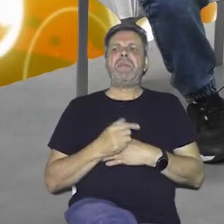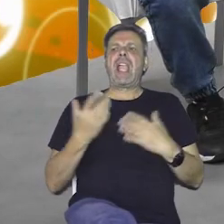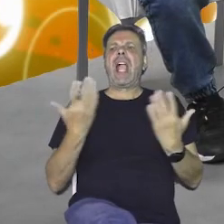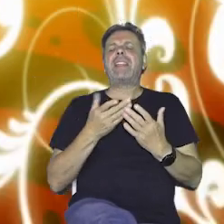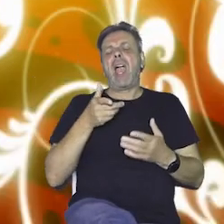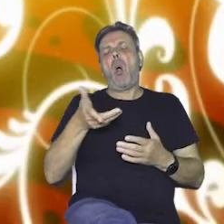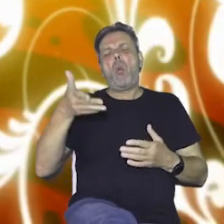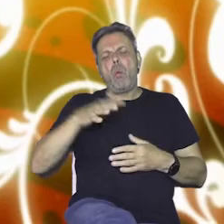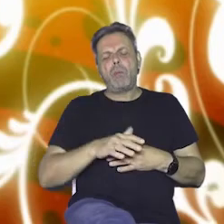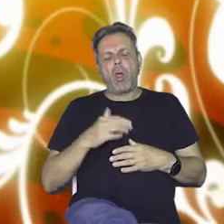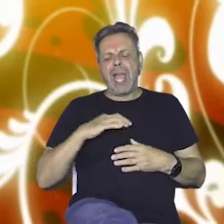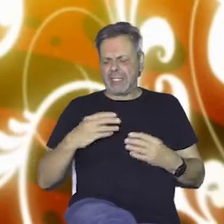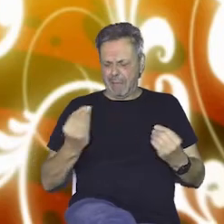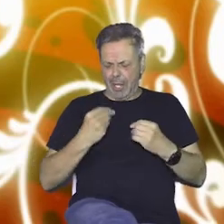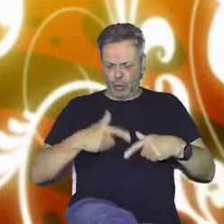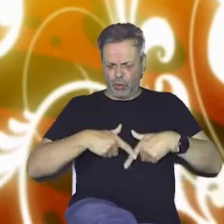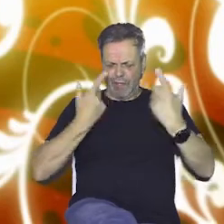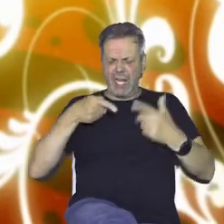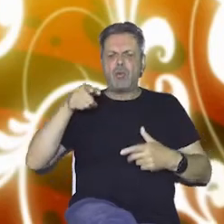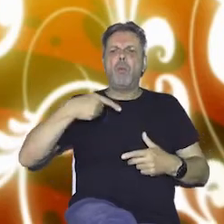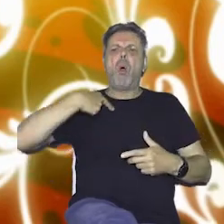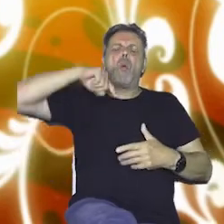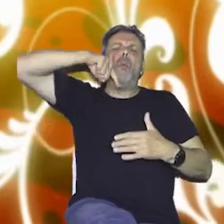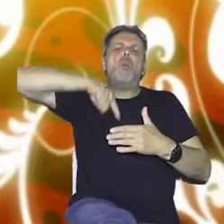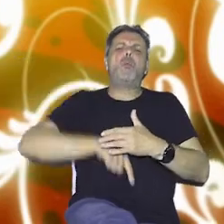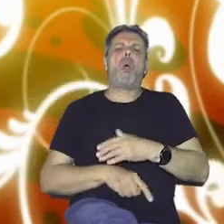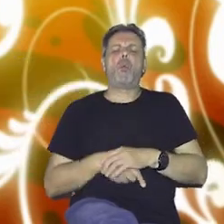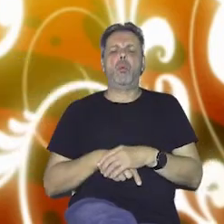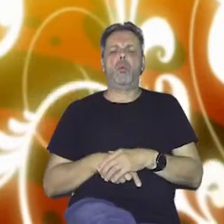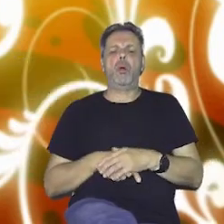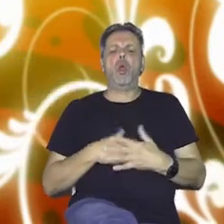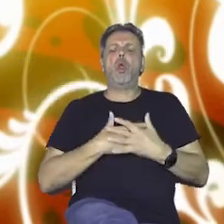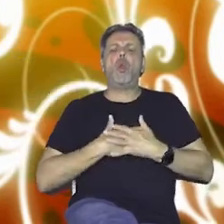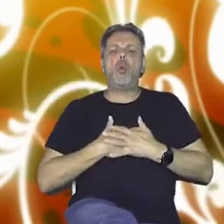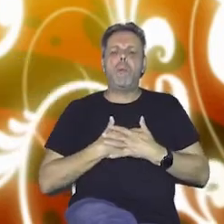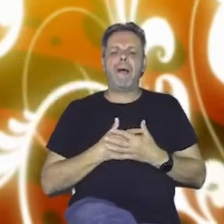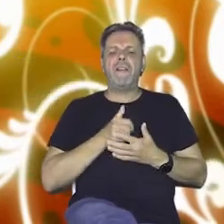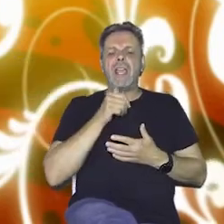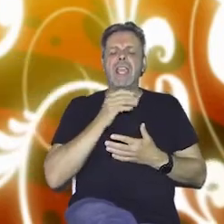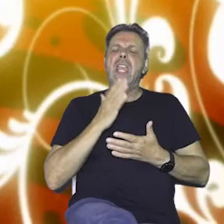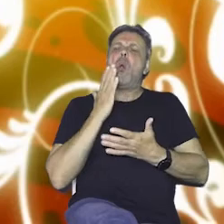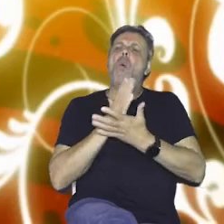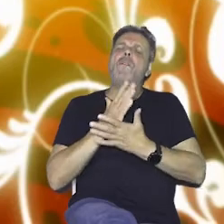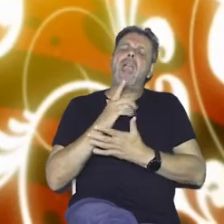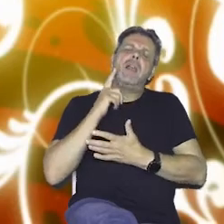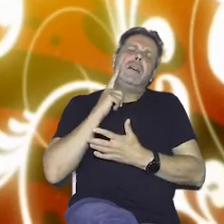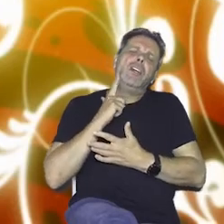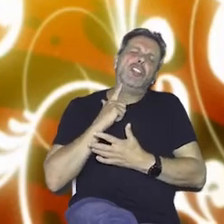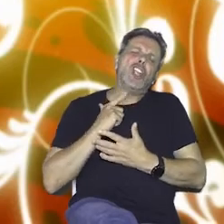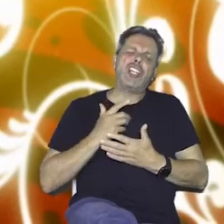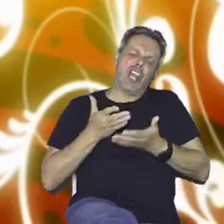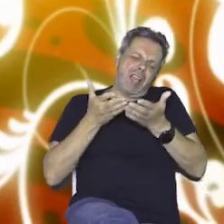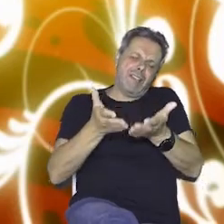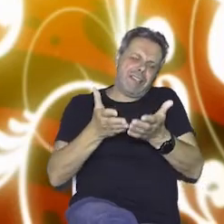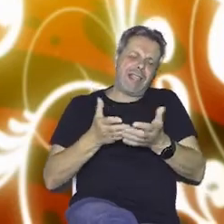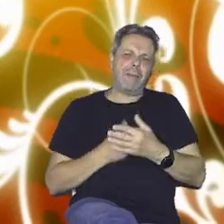umro, nešto sam osvijestila tu duboku moju ljubav i uvijek čežnju za njim. Pa nekako mi se čine